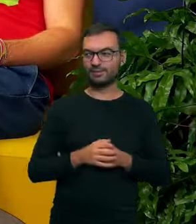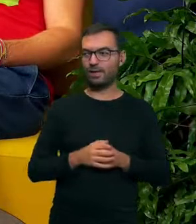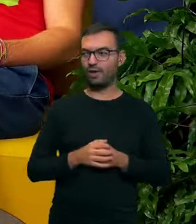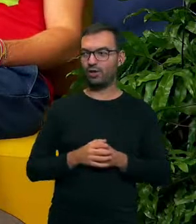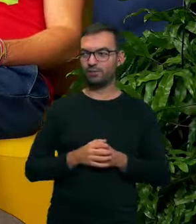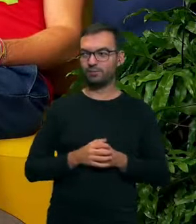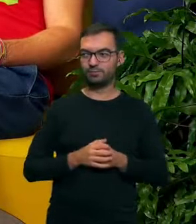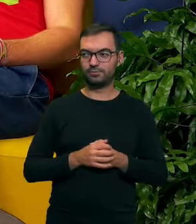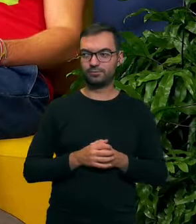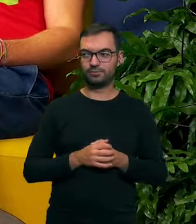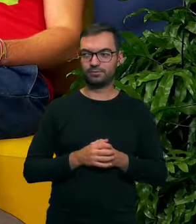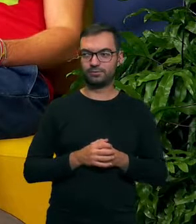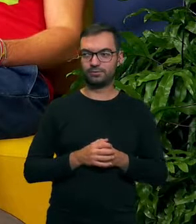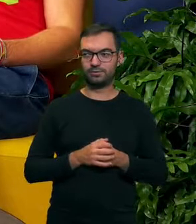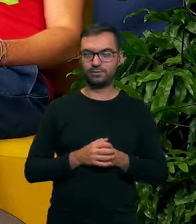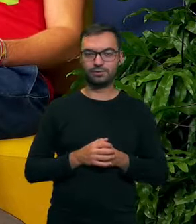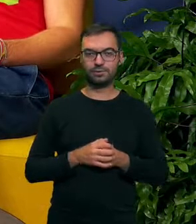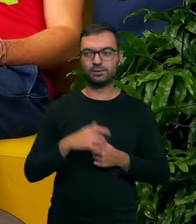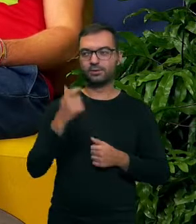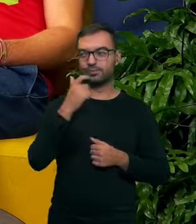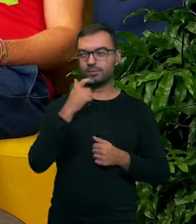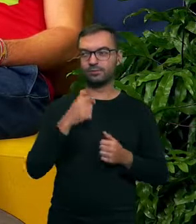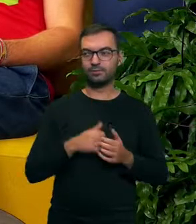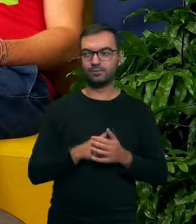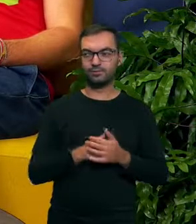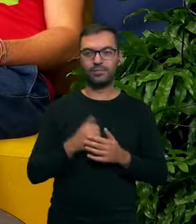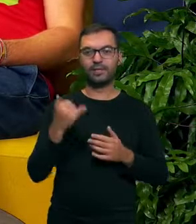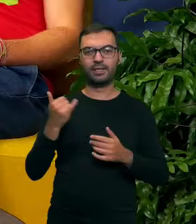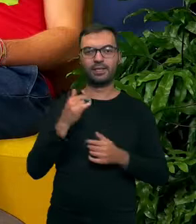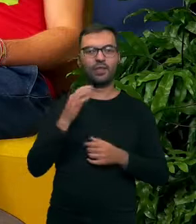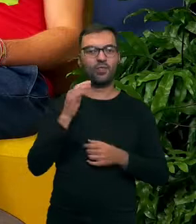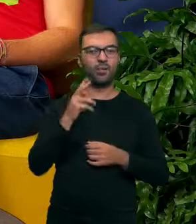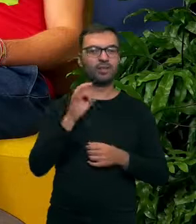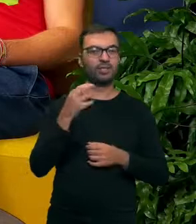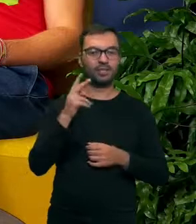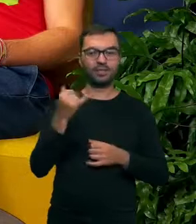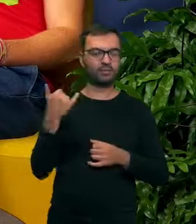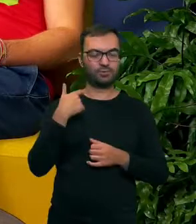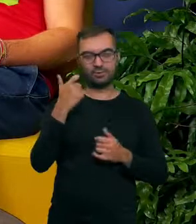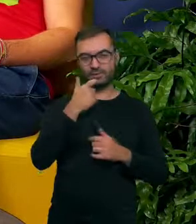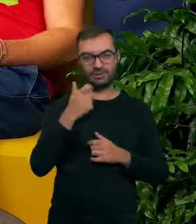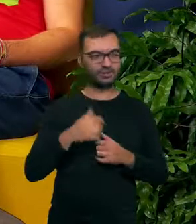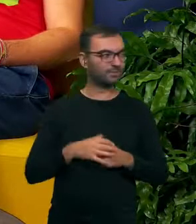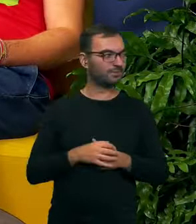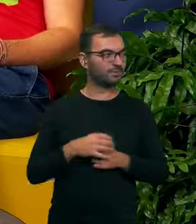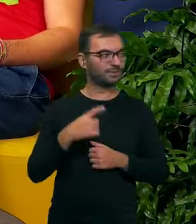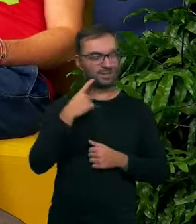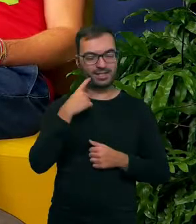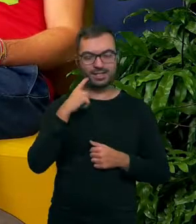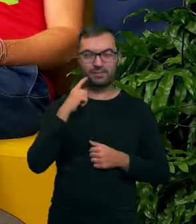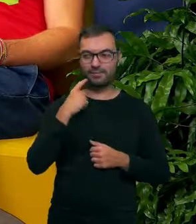pytanie. Zabawne. No jak był Tomek Ziętek, to zawsze było zabawnie. Zawsze było śmiesznie.